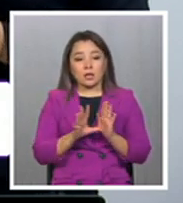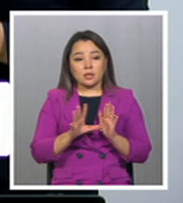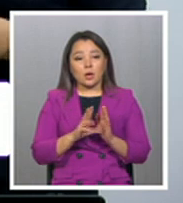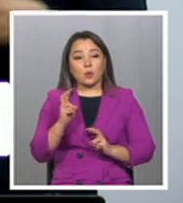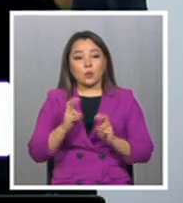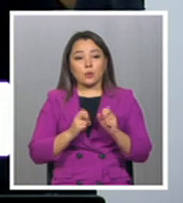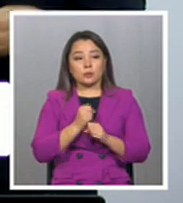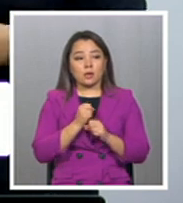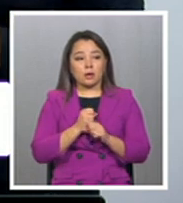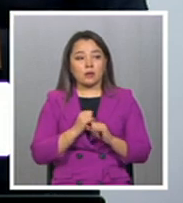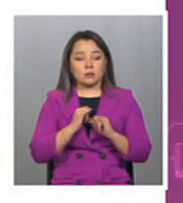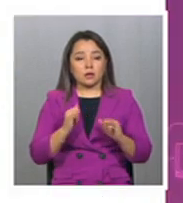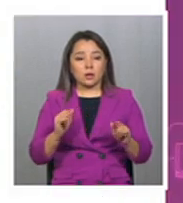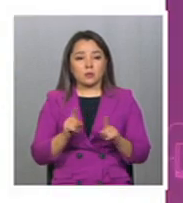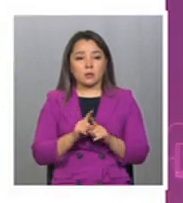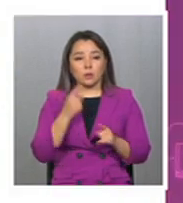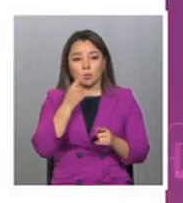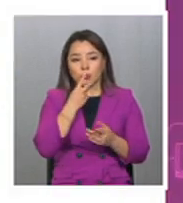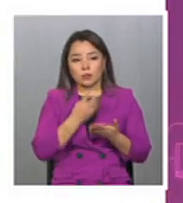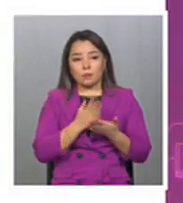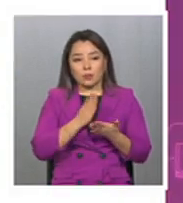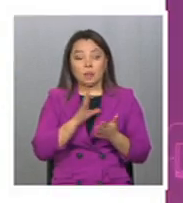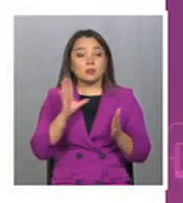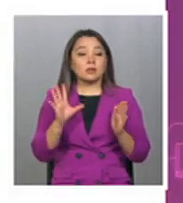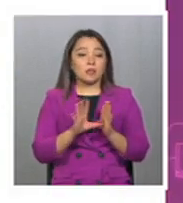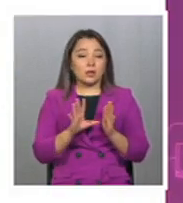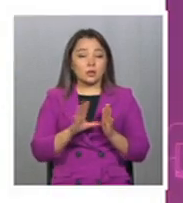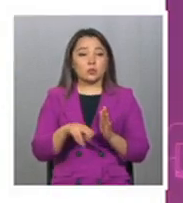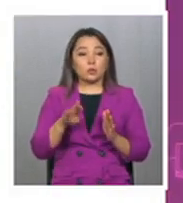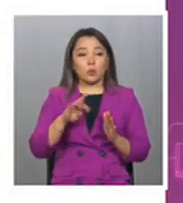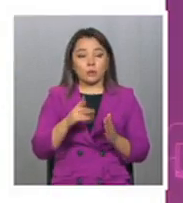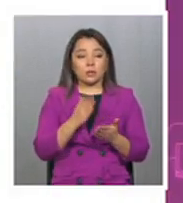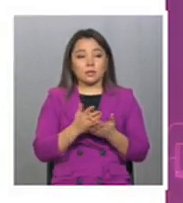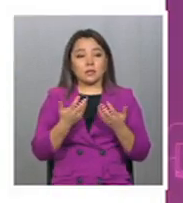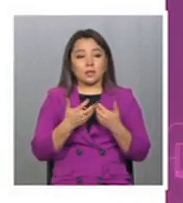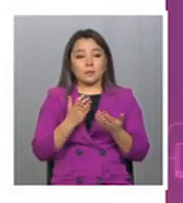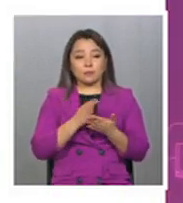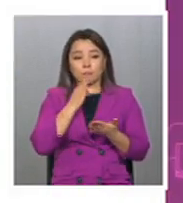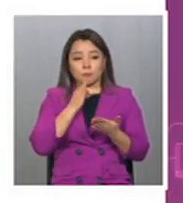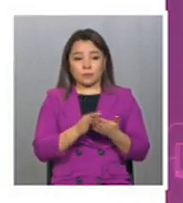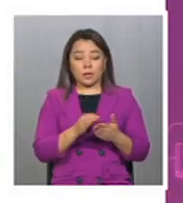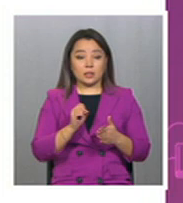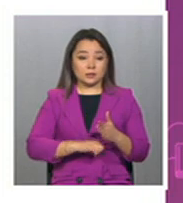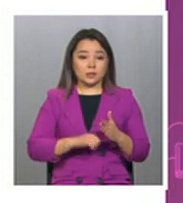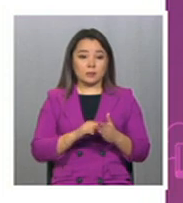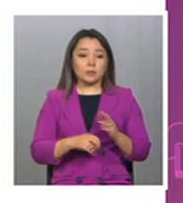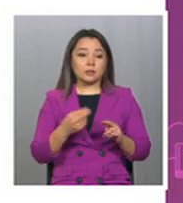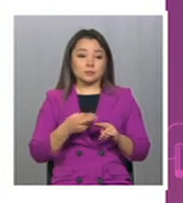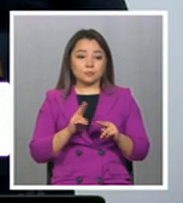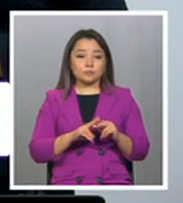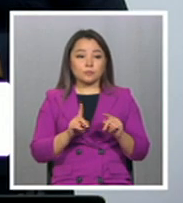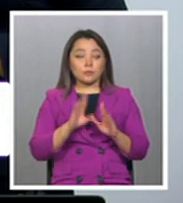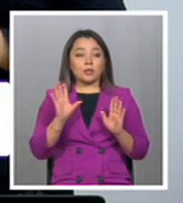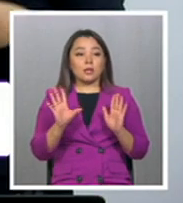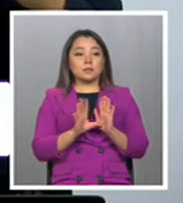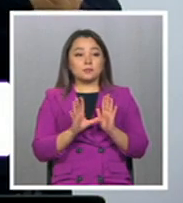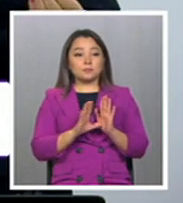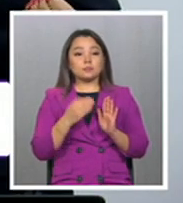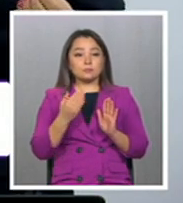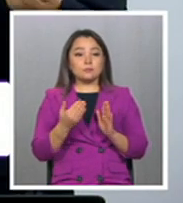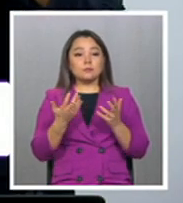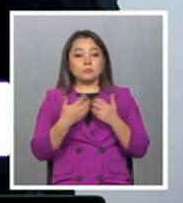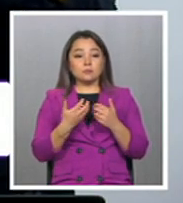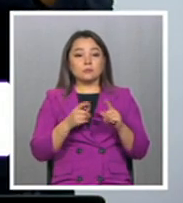өндіріп алу көзделуде. Энергия джоулмен есептеледі. Себебі бұл энергияның